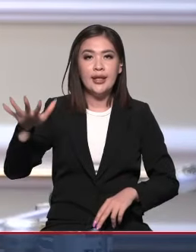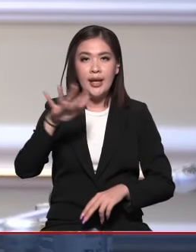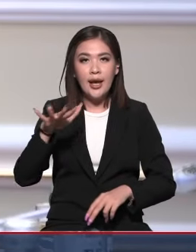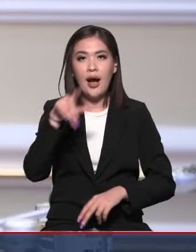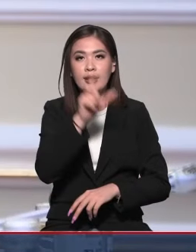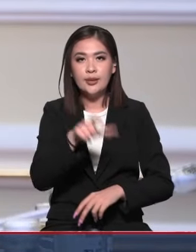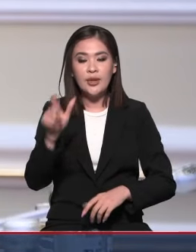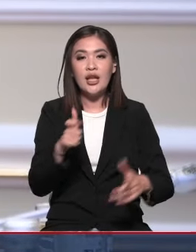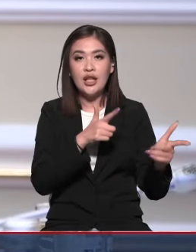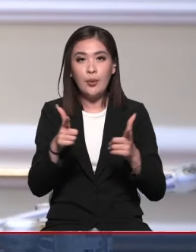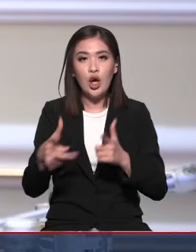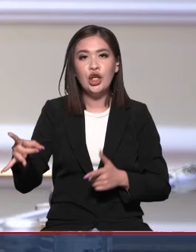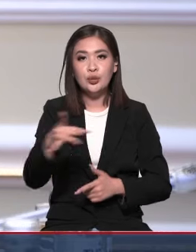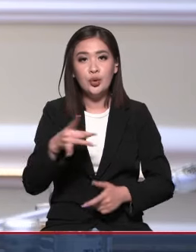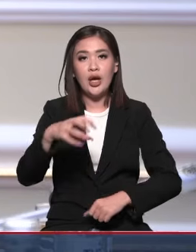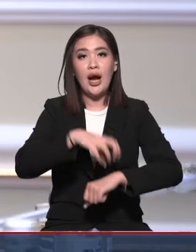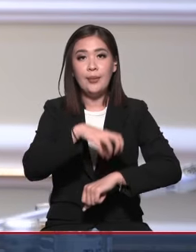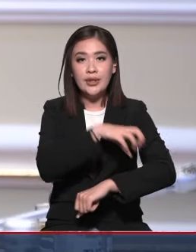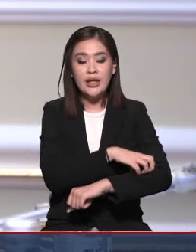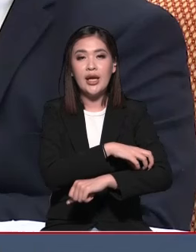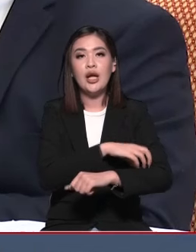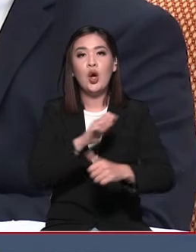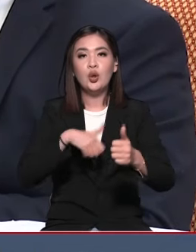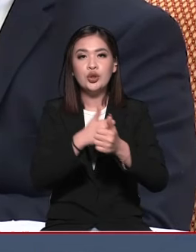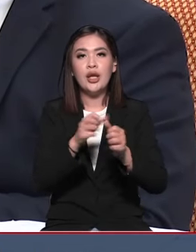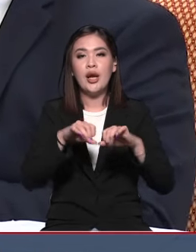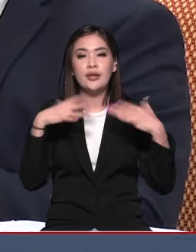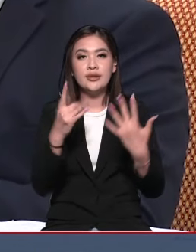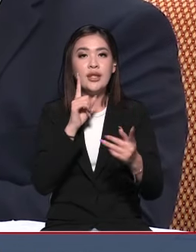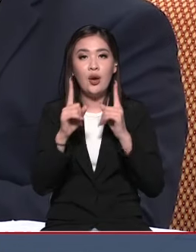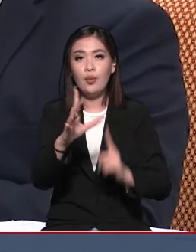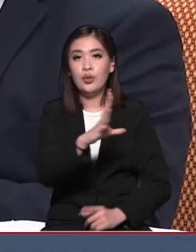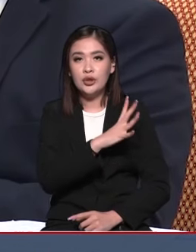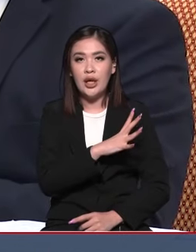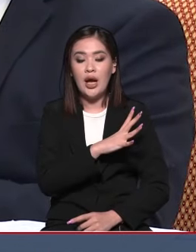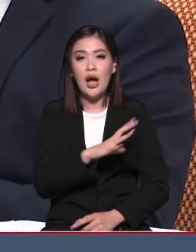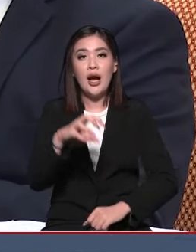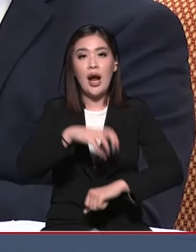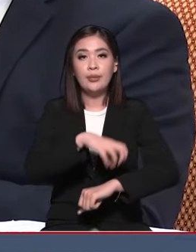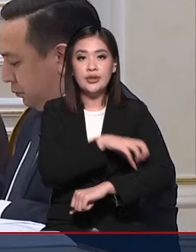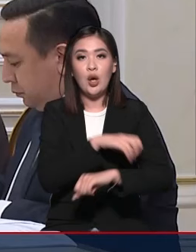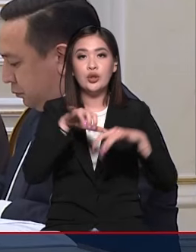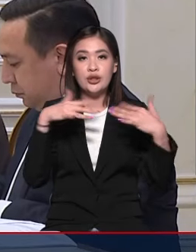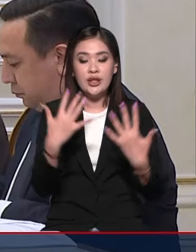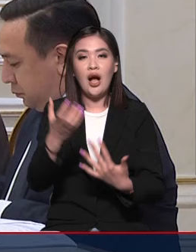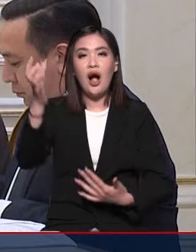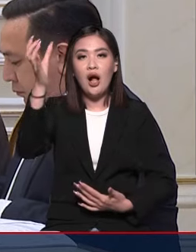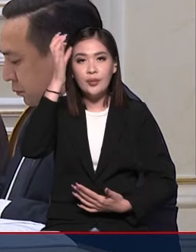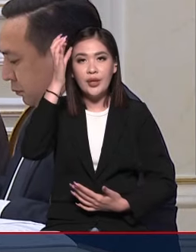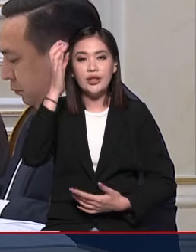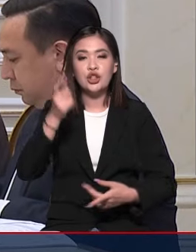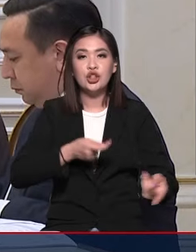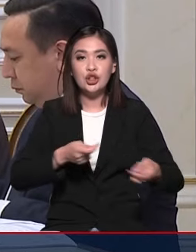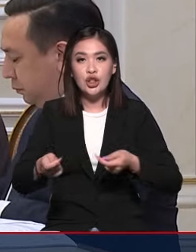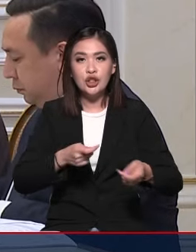кадрлар даярлау жөніндегі республикалық комиссияның кезекті отырысын өткізді. Сонымен қатар комиссия отырысында отандық ғалымдардың